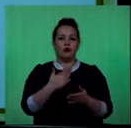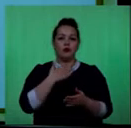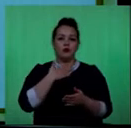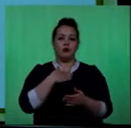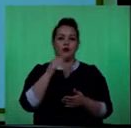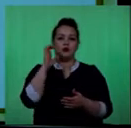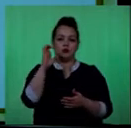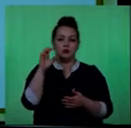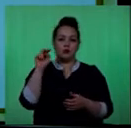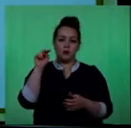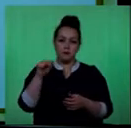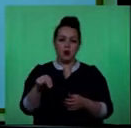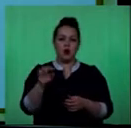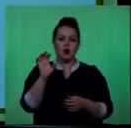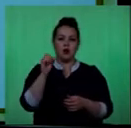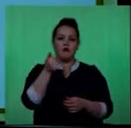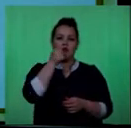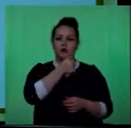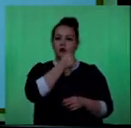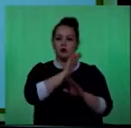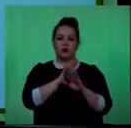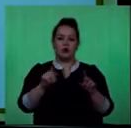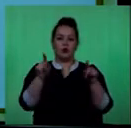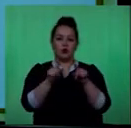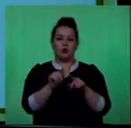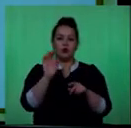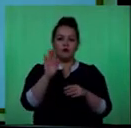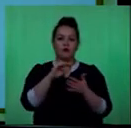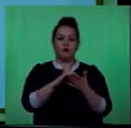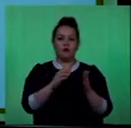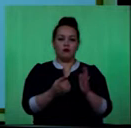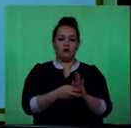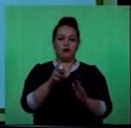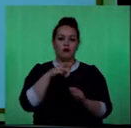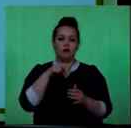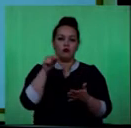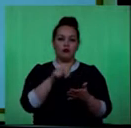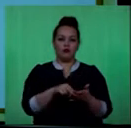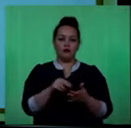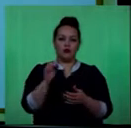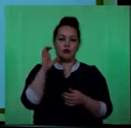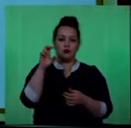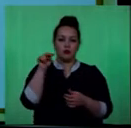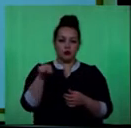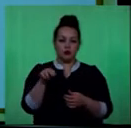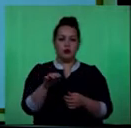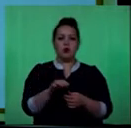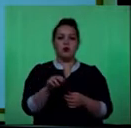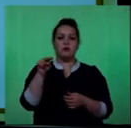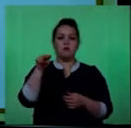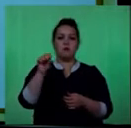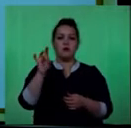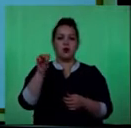от вас не утаю тоже в классе я стою значит спэ у нас было парта